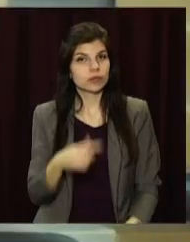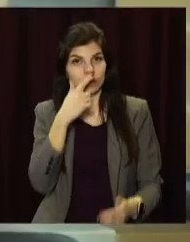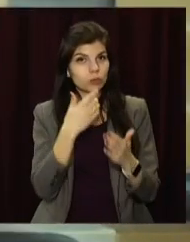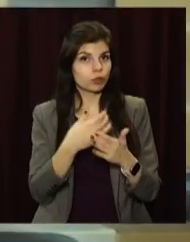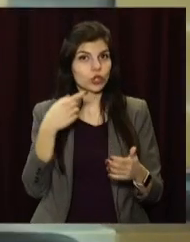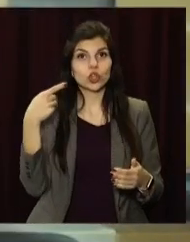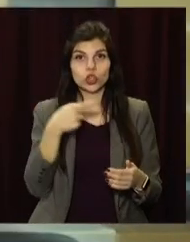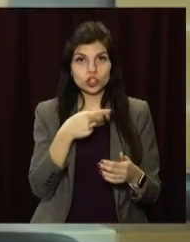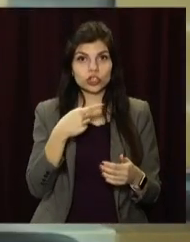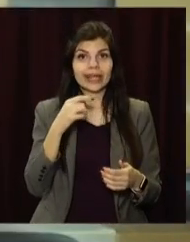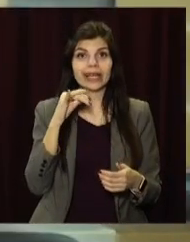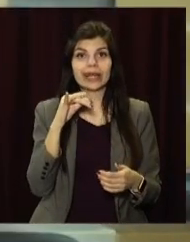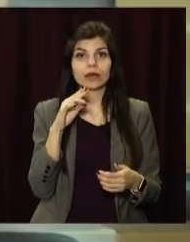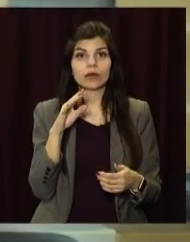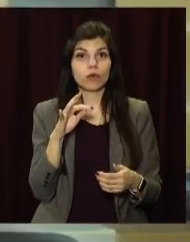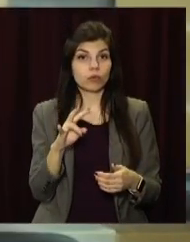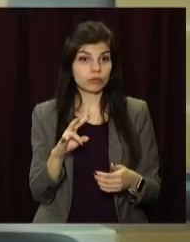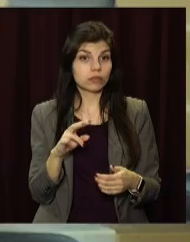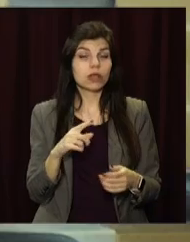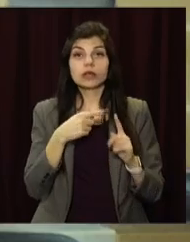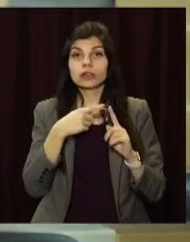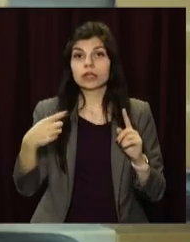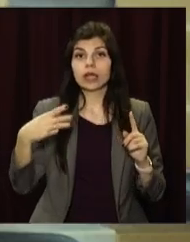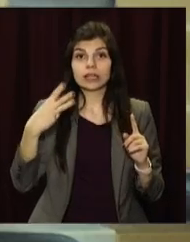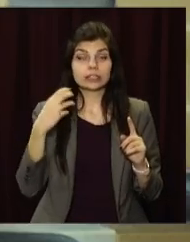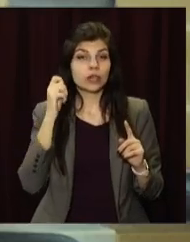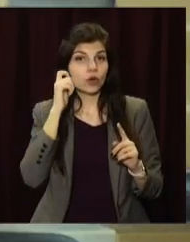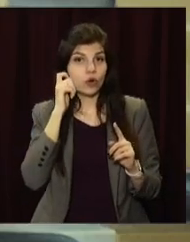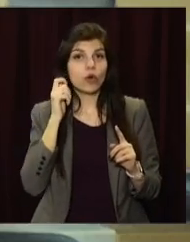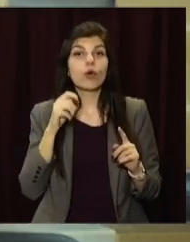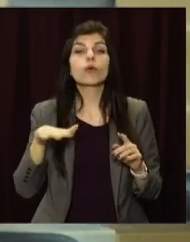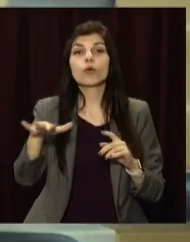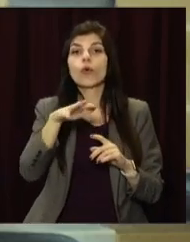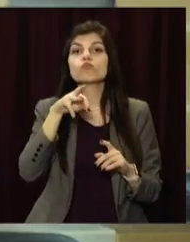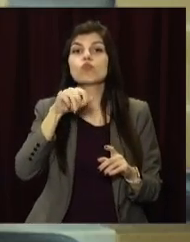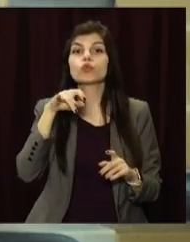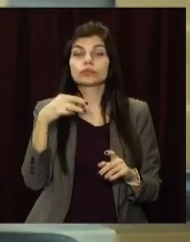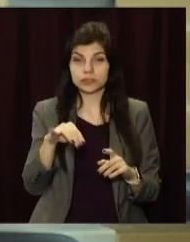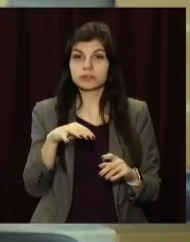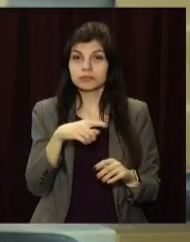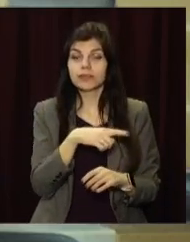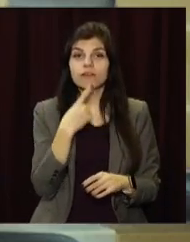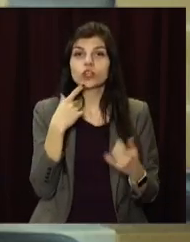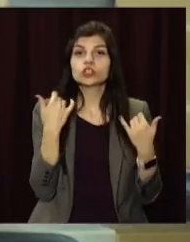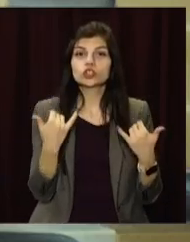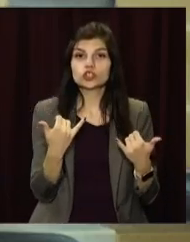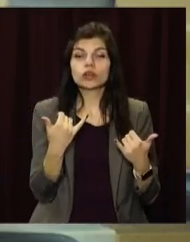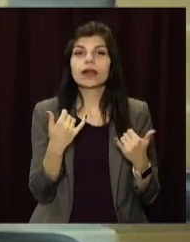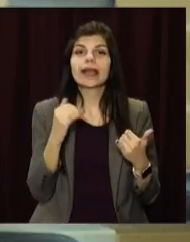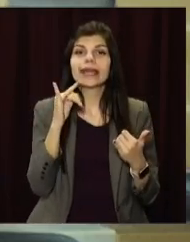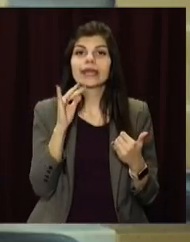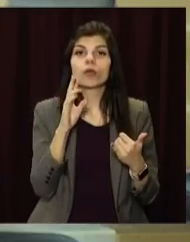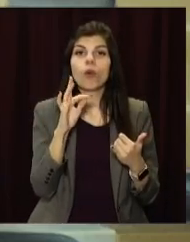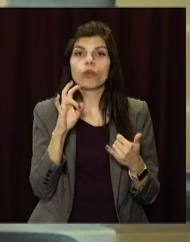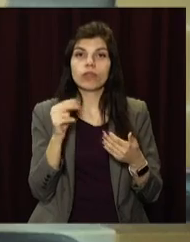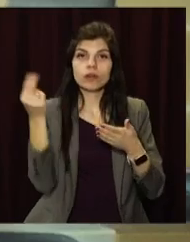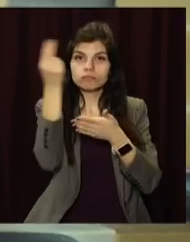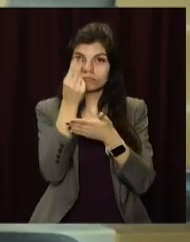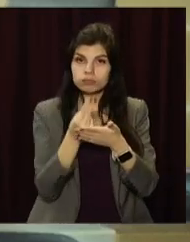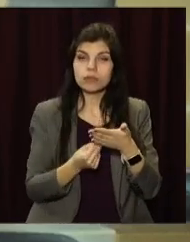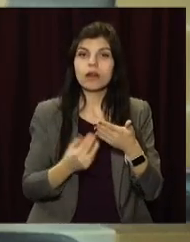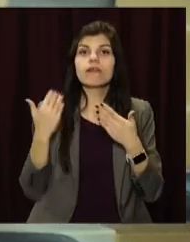який термін укладати договори з автоперевізниками конкурсний комітет вирішить впродовж 20 днів. В'ячеслав Куліш,